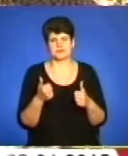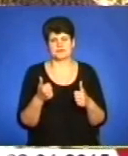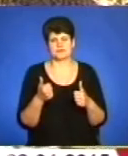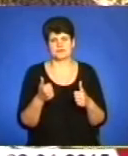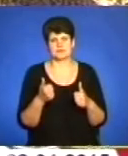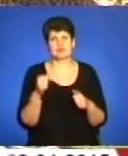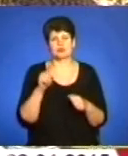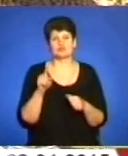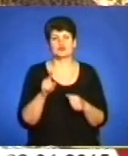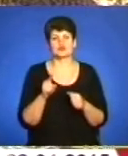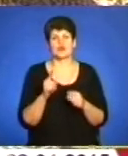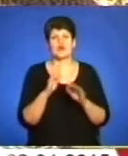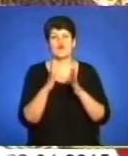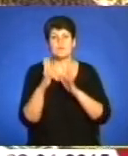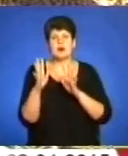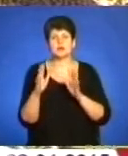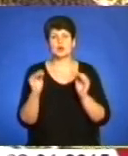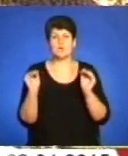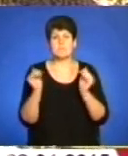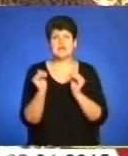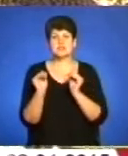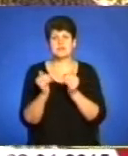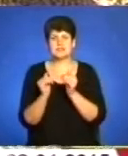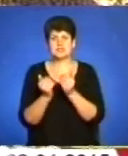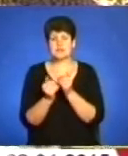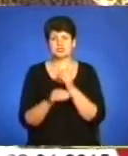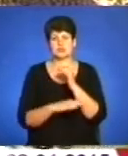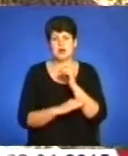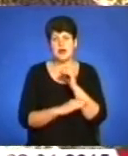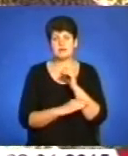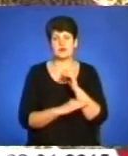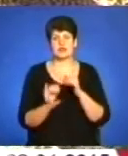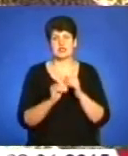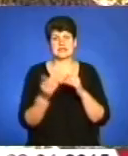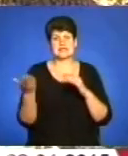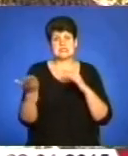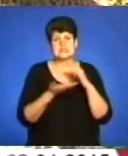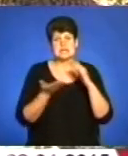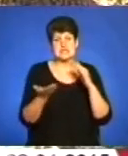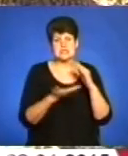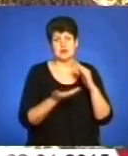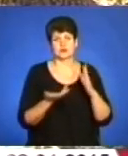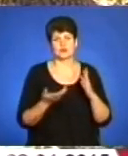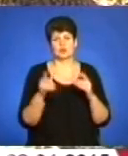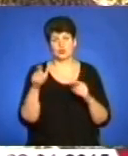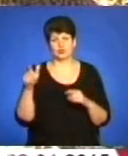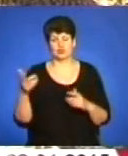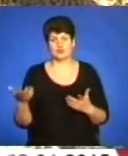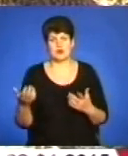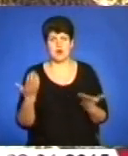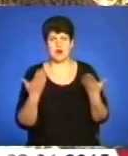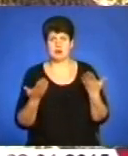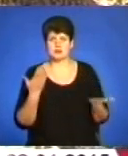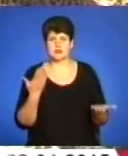тому що в парку стає все менше і менше дерев, їх зрізають люди.